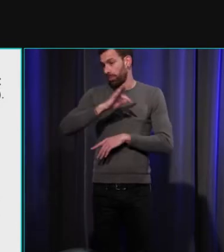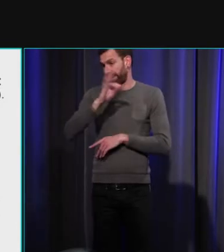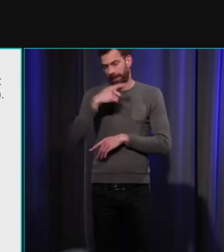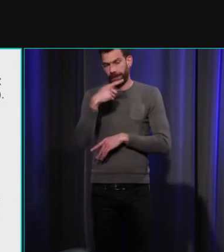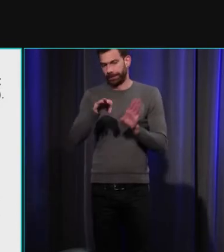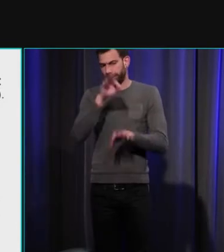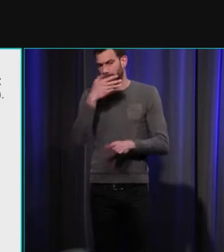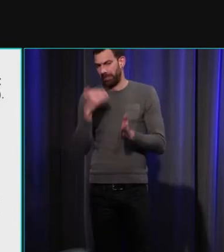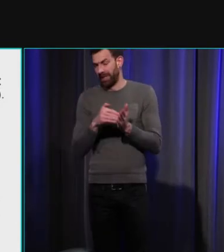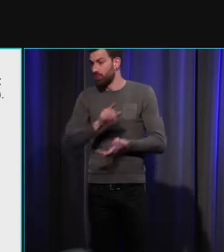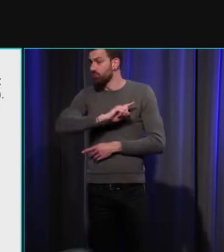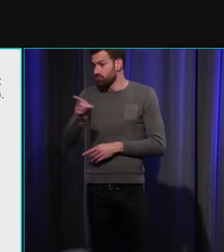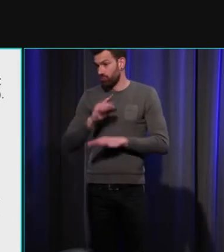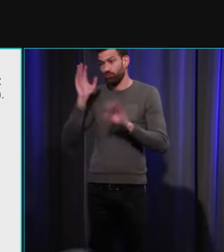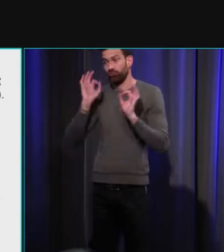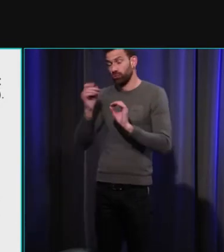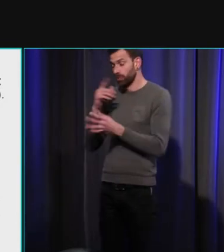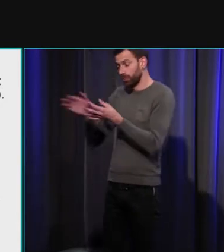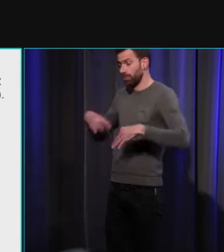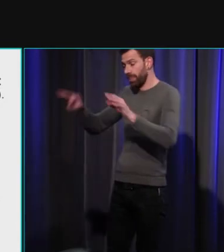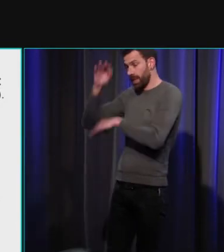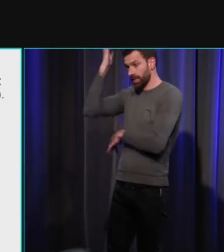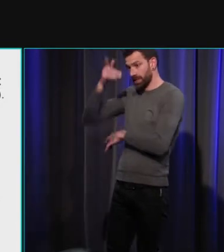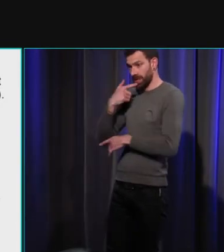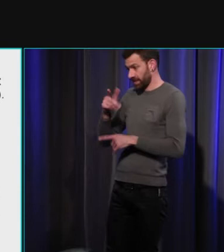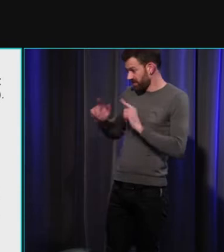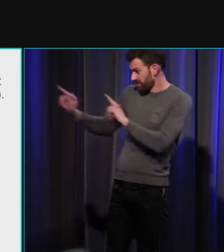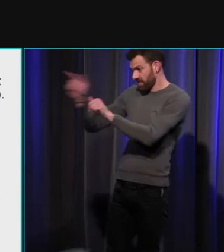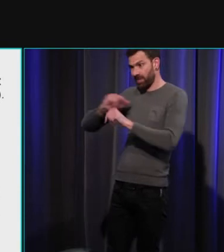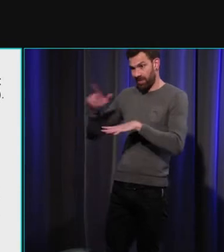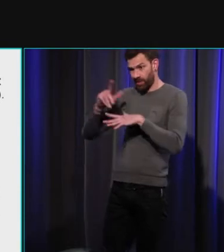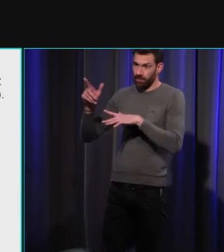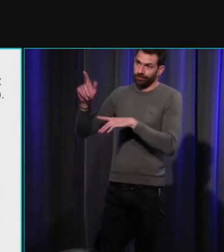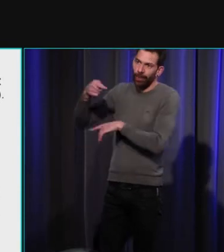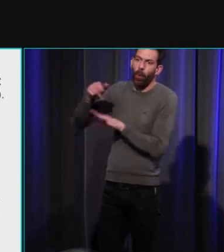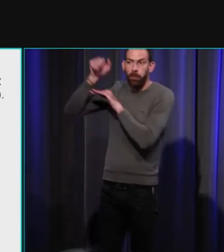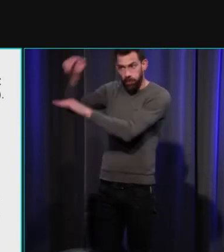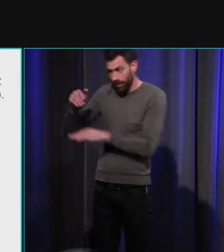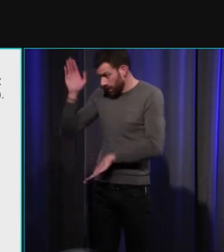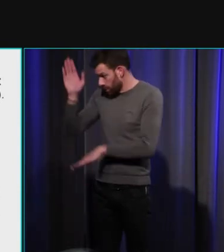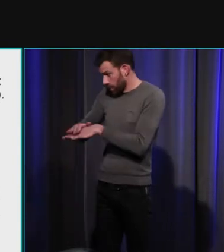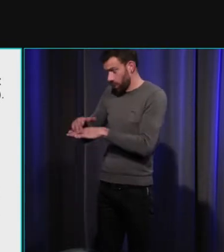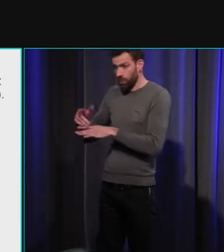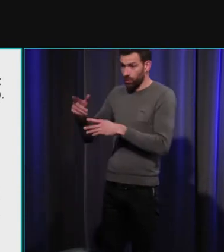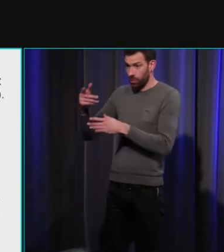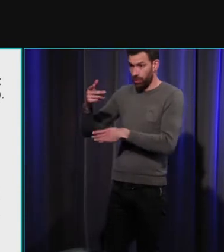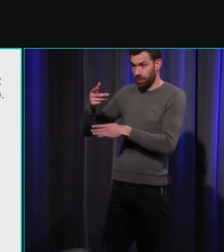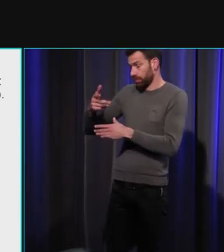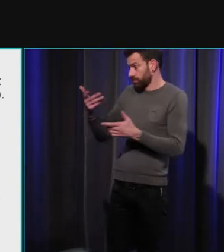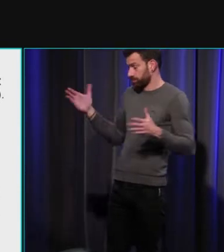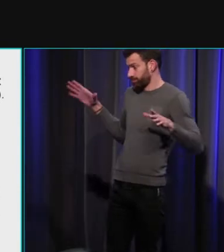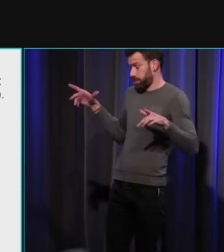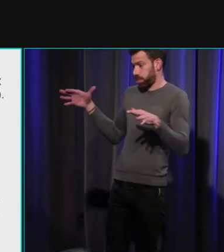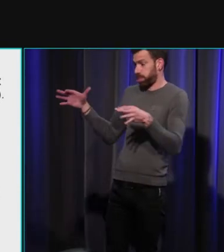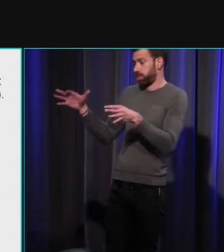nos frontières en terre sainte le cesse de reculer et celle de nos ennemis d'avancé c'est par la parole et non pas par